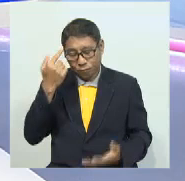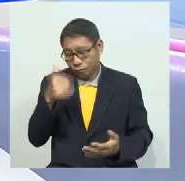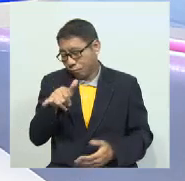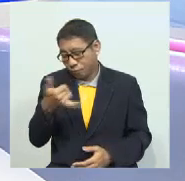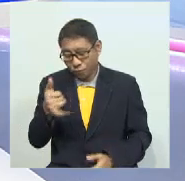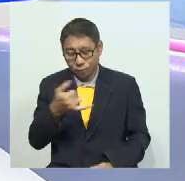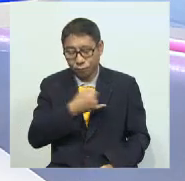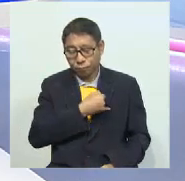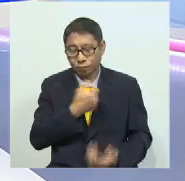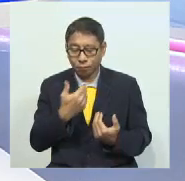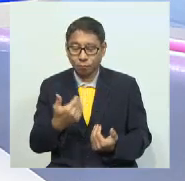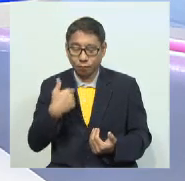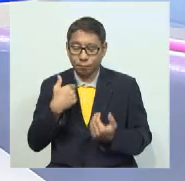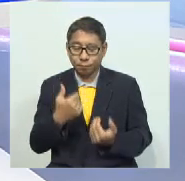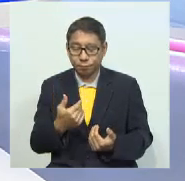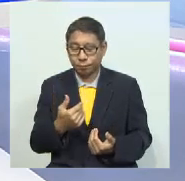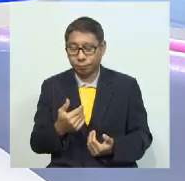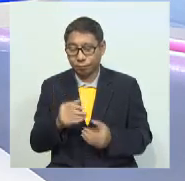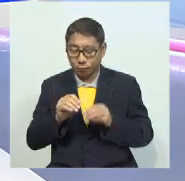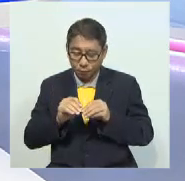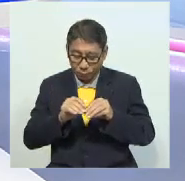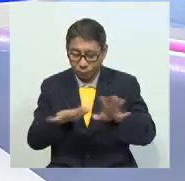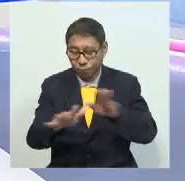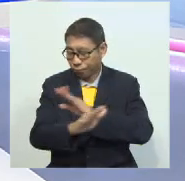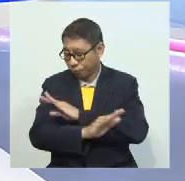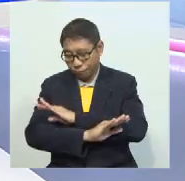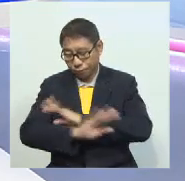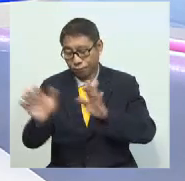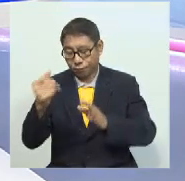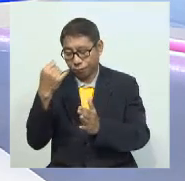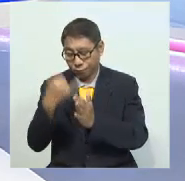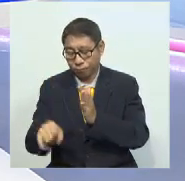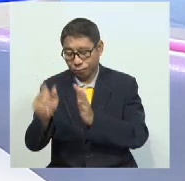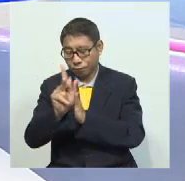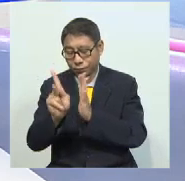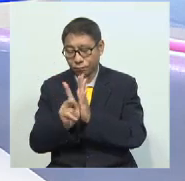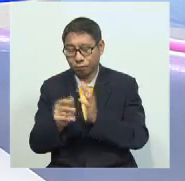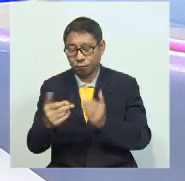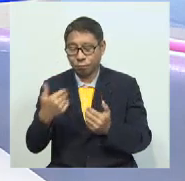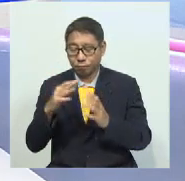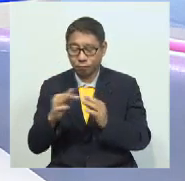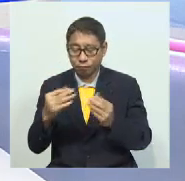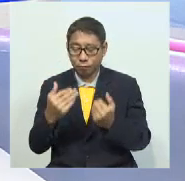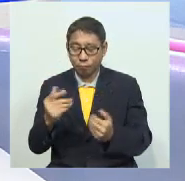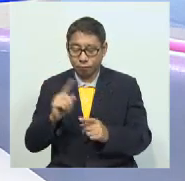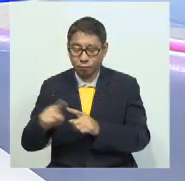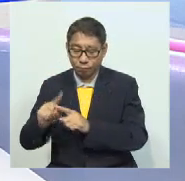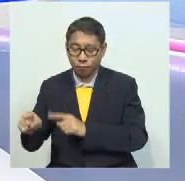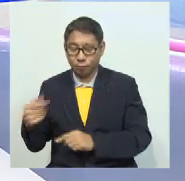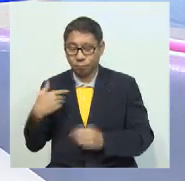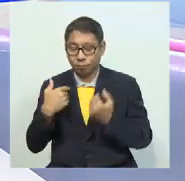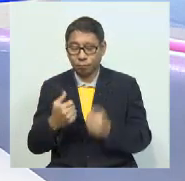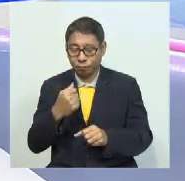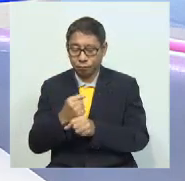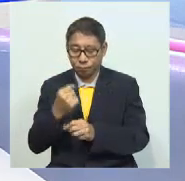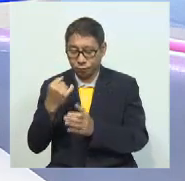ไม่แน่ใจก็ อย่าแชร์ดีกว่า แชร์ไปนี่มีความผิดตามกฎหมายนะครับหลายคดีที่กำลังเดินหน้า